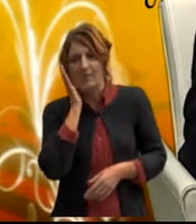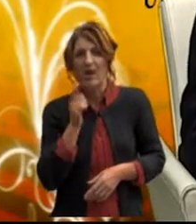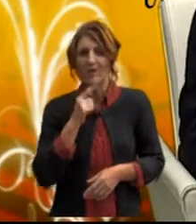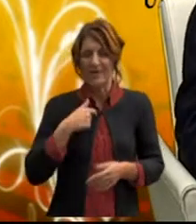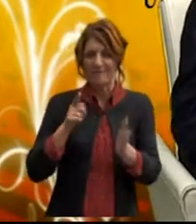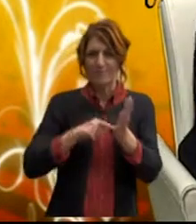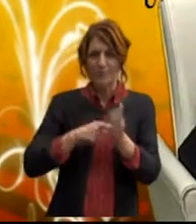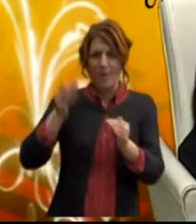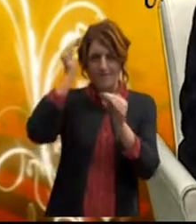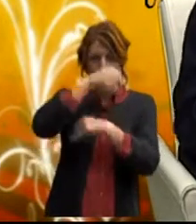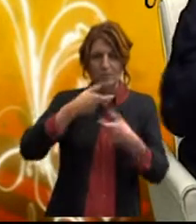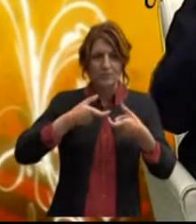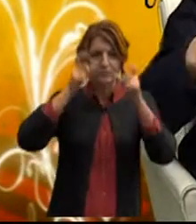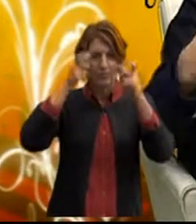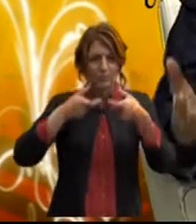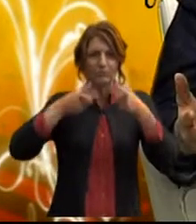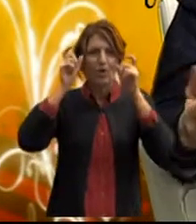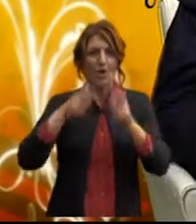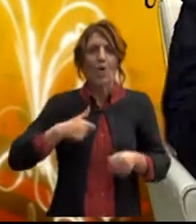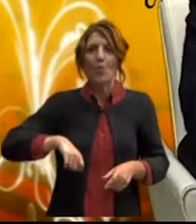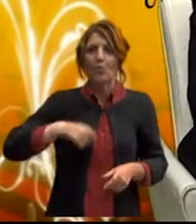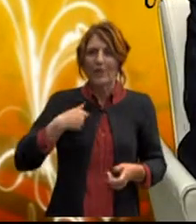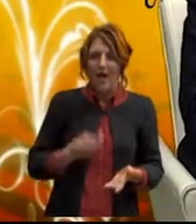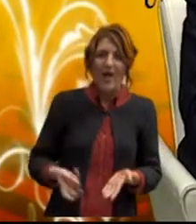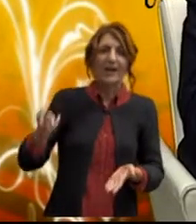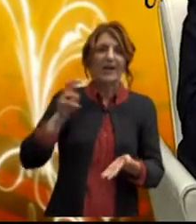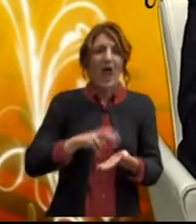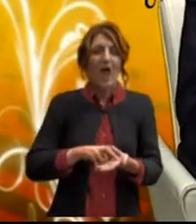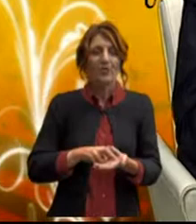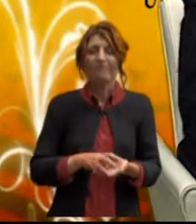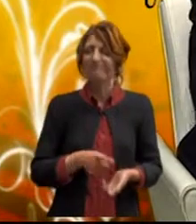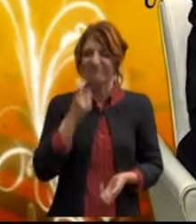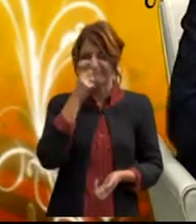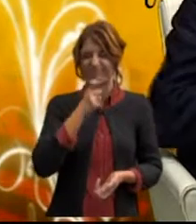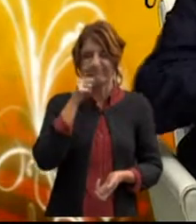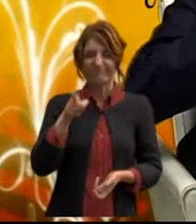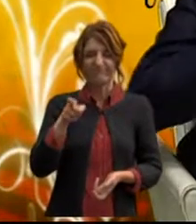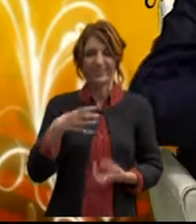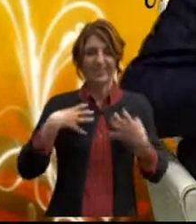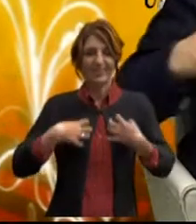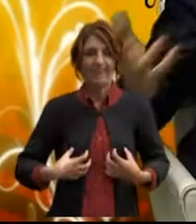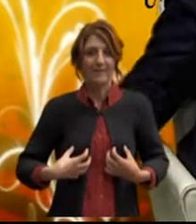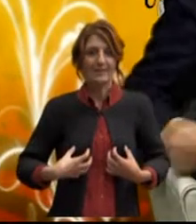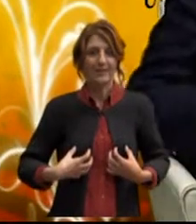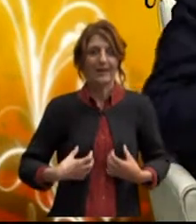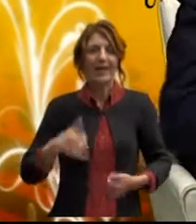noću često budi ili da se ujutro rano probudi pa ne može više spavati, to je velika vjerojatnoća. A druga je ako postaje neodlučan. Mm-hmm.